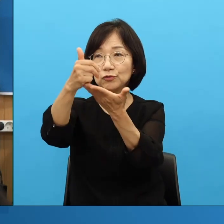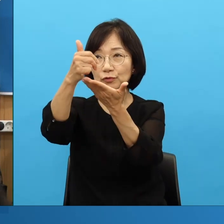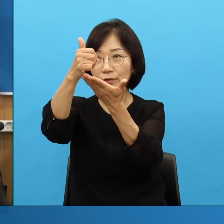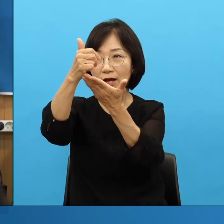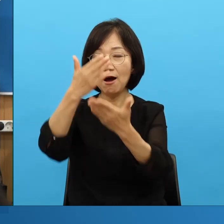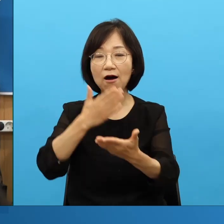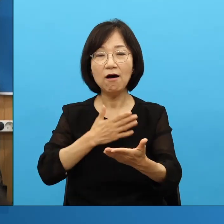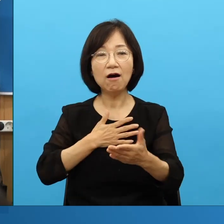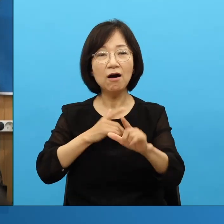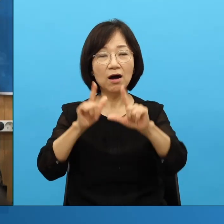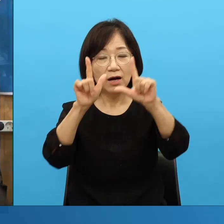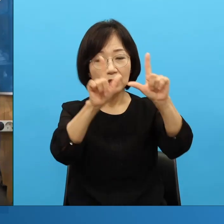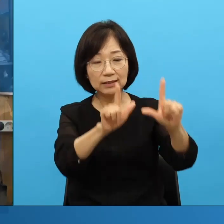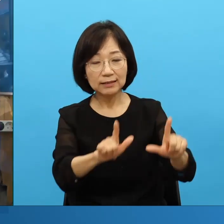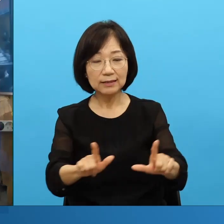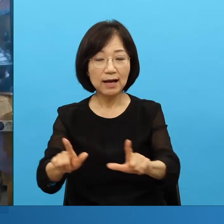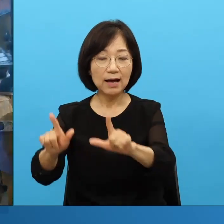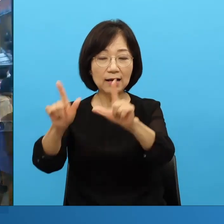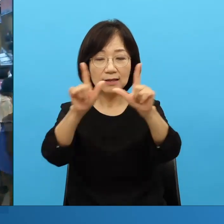주여